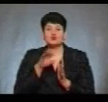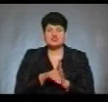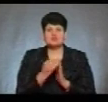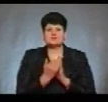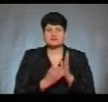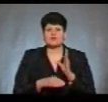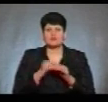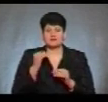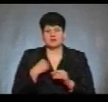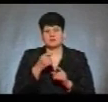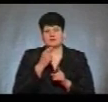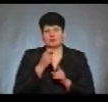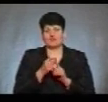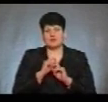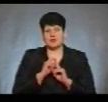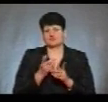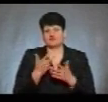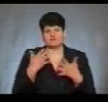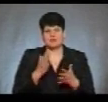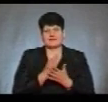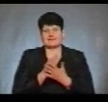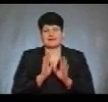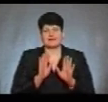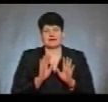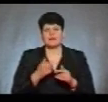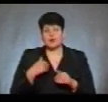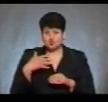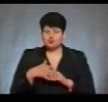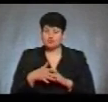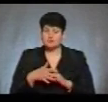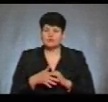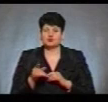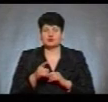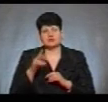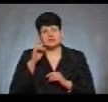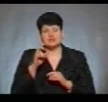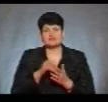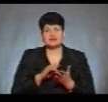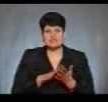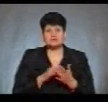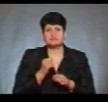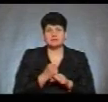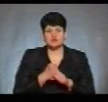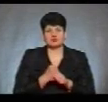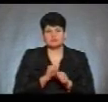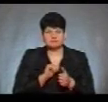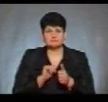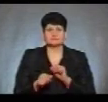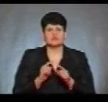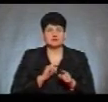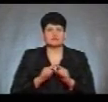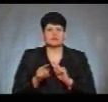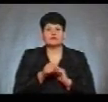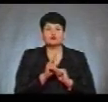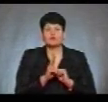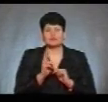виборців, але вона мені відповіла, що вона вже є. От, тобто, відповідно, наскільки я розумію, державний реєстр виборців, він працює в якійсь мірі на випередження. Тобто, навіть тому,